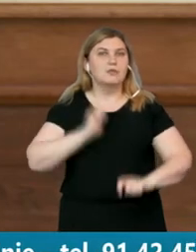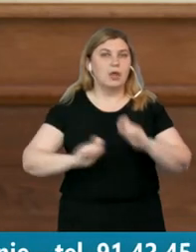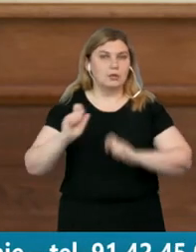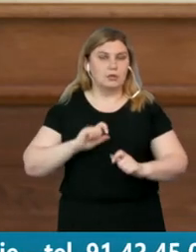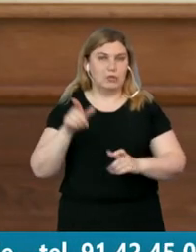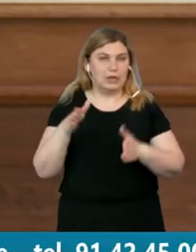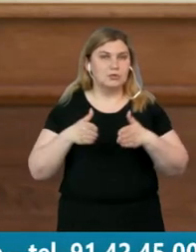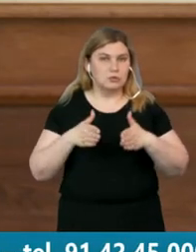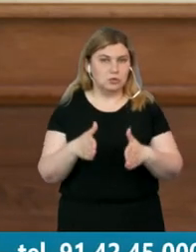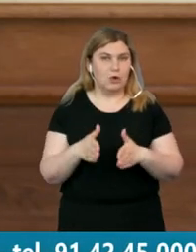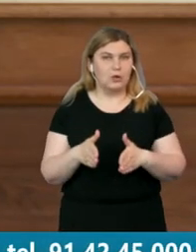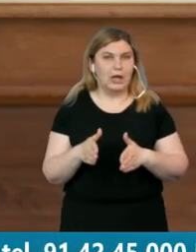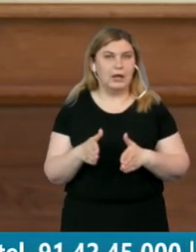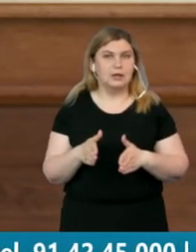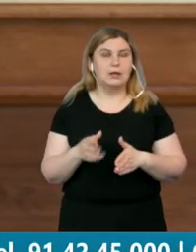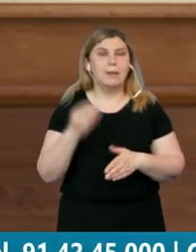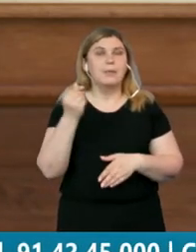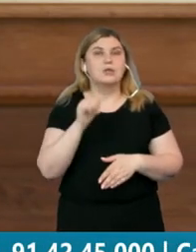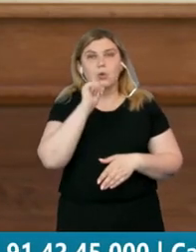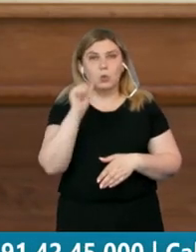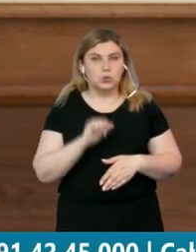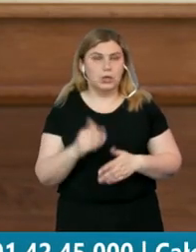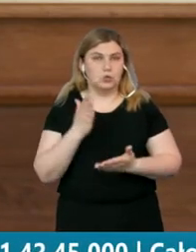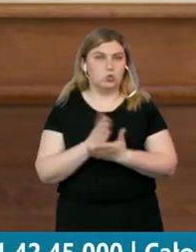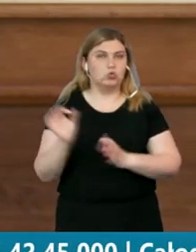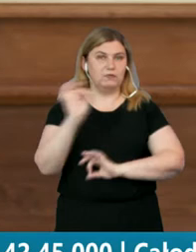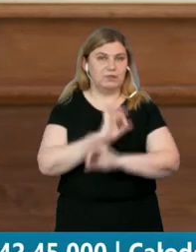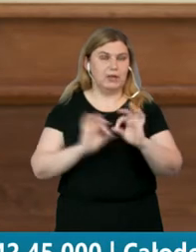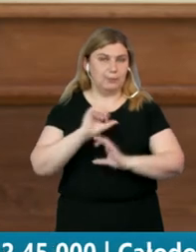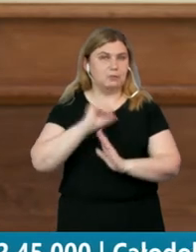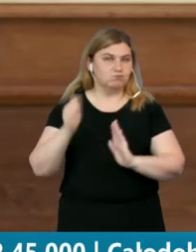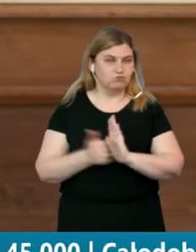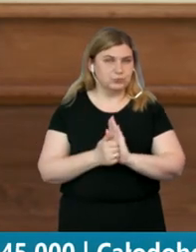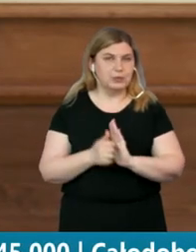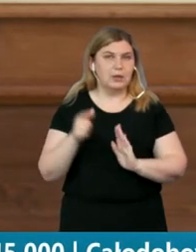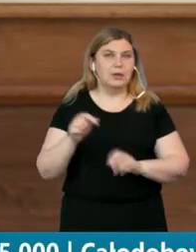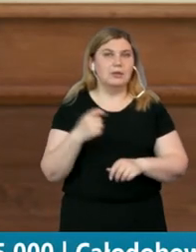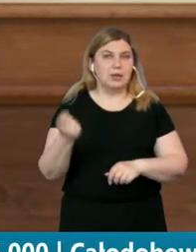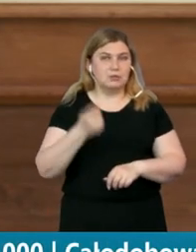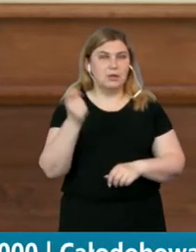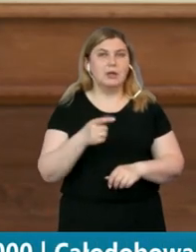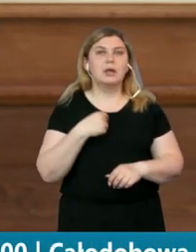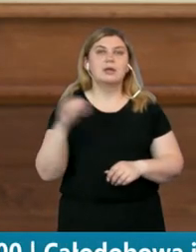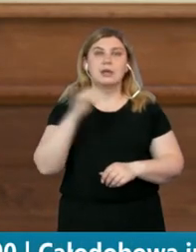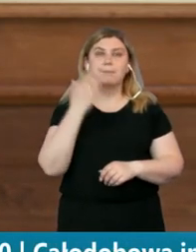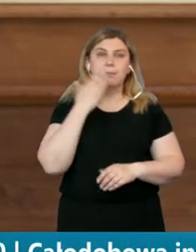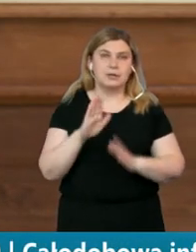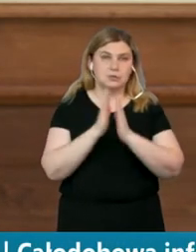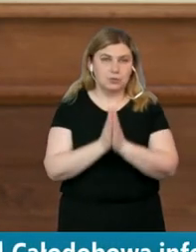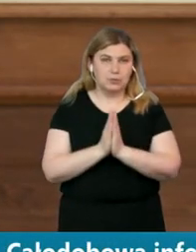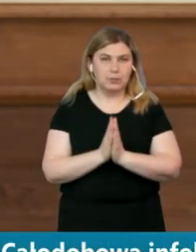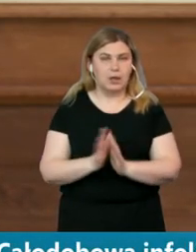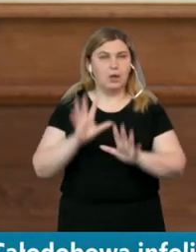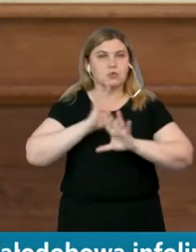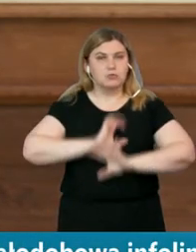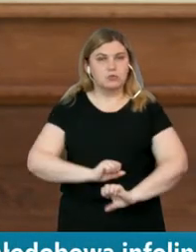droga za unijne środki wyremontowana już może nam służyć. Więc jeszcze raz naprawdę bardzo proszę o